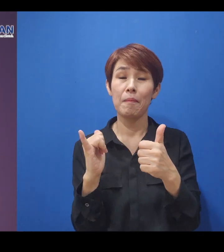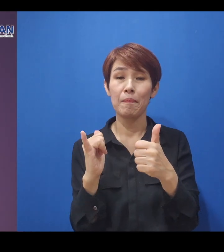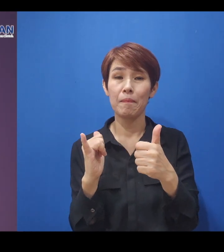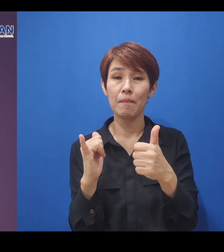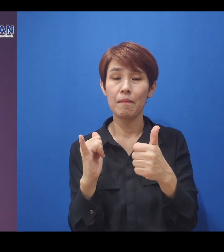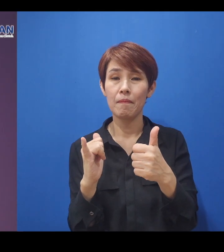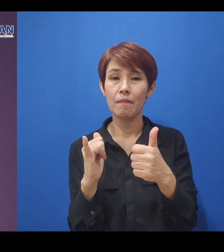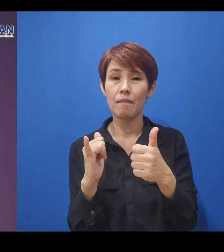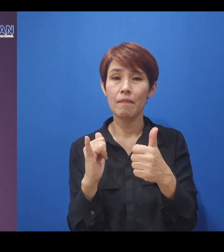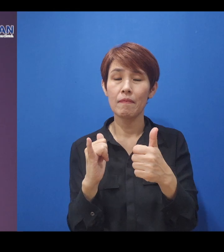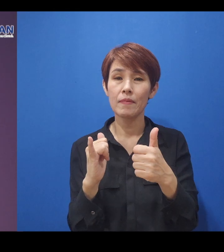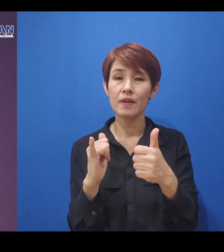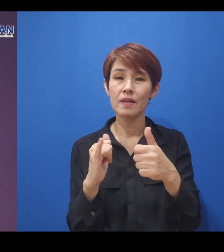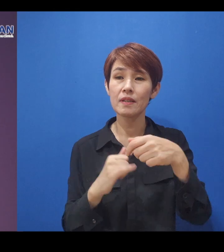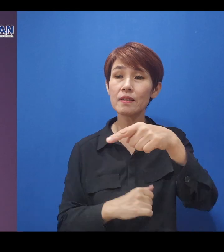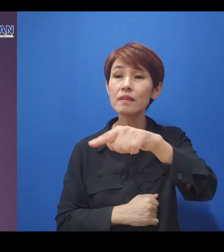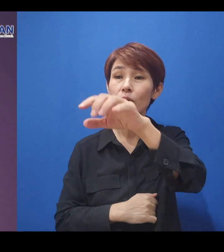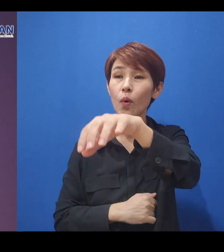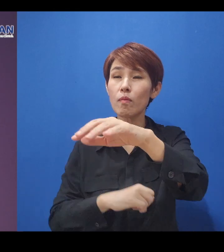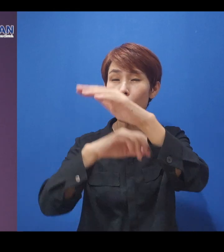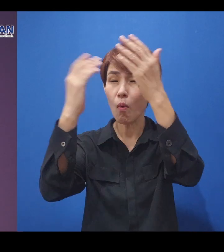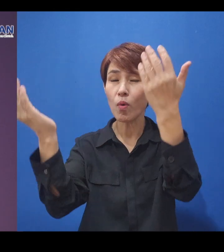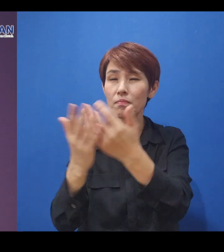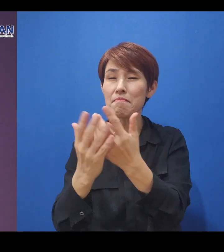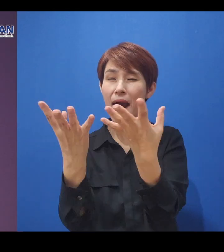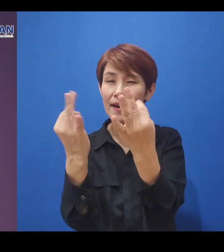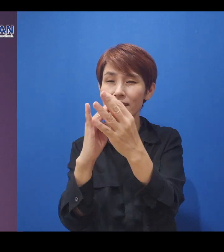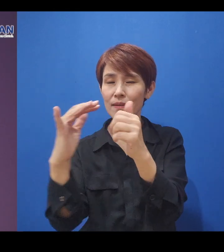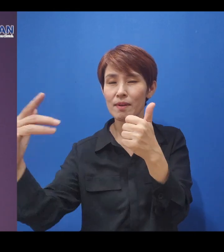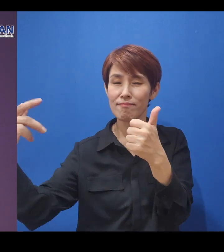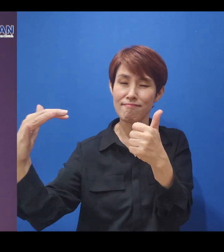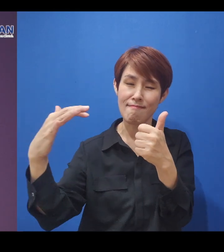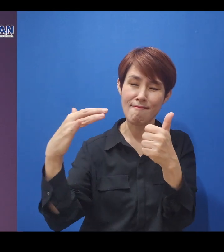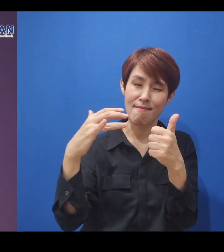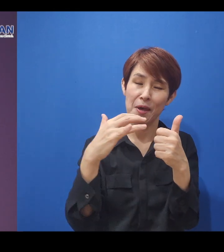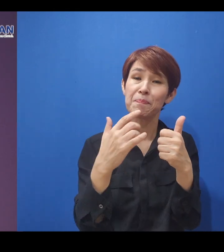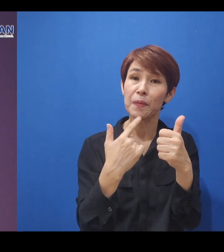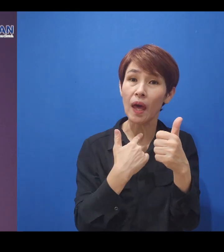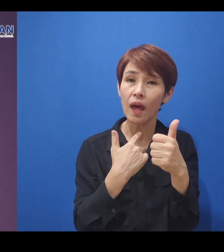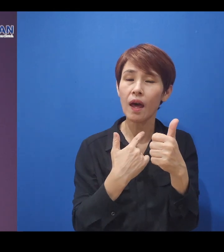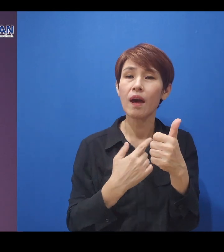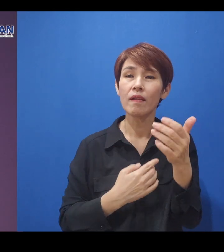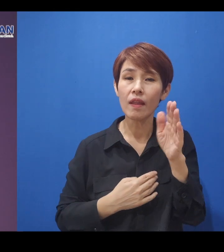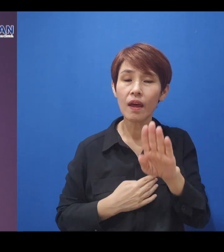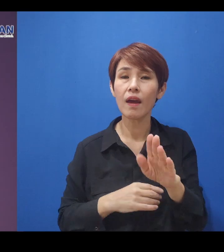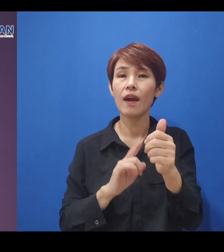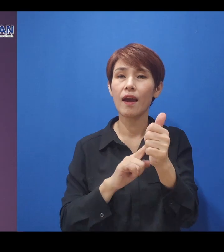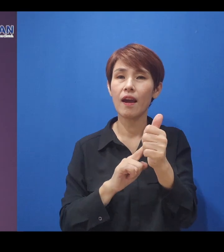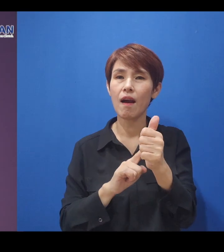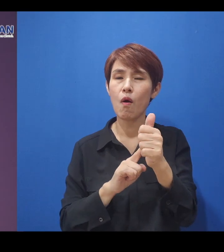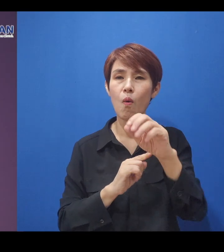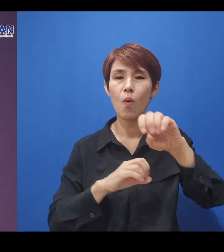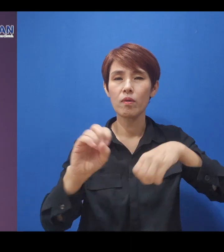사마리아 성 수많은 사람들이 자신의 뒤를 따랐는데 이제 그 자신은 낮아져서